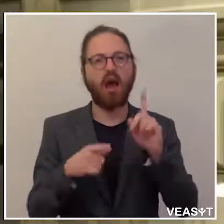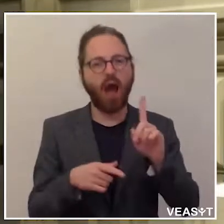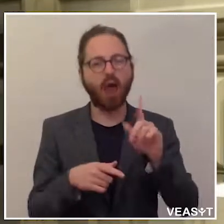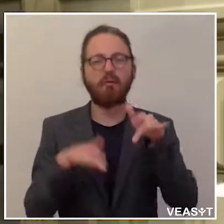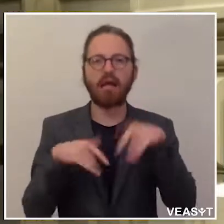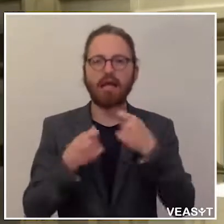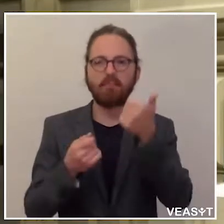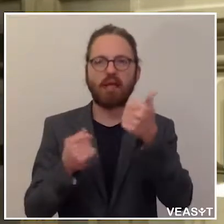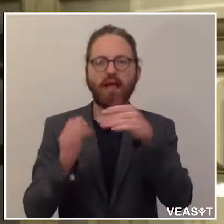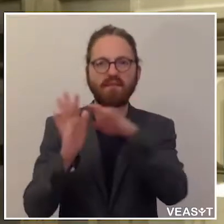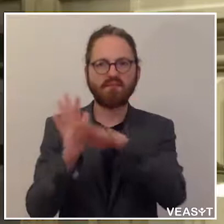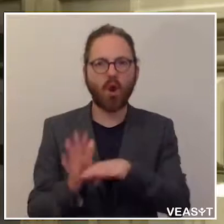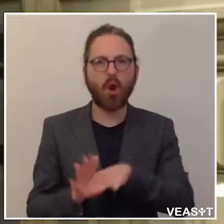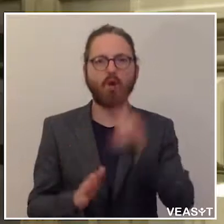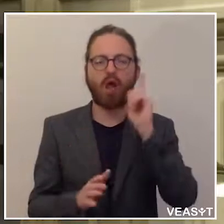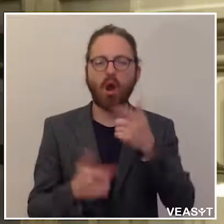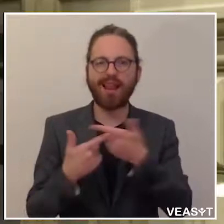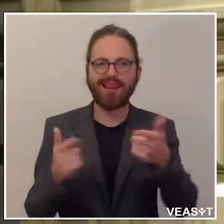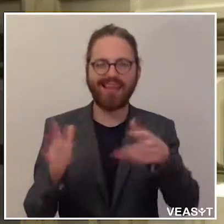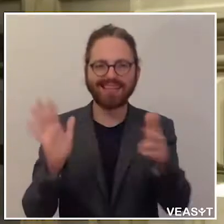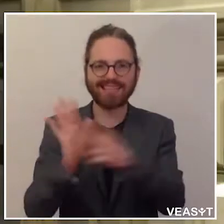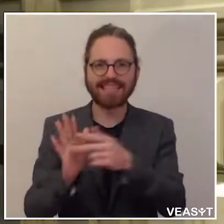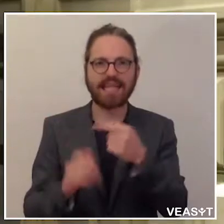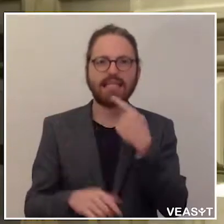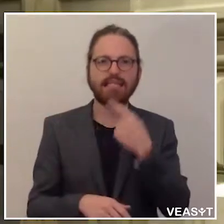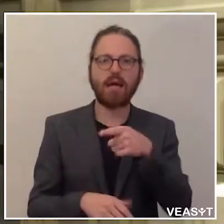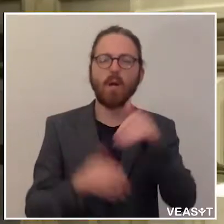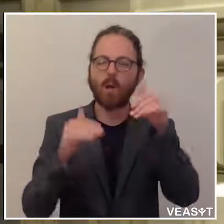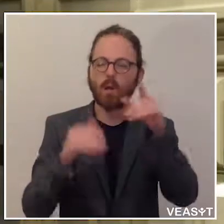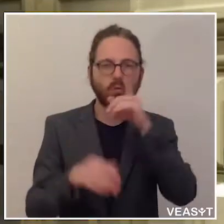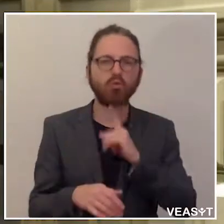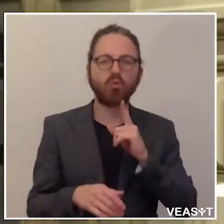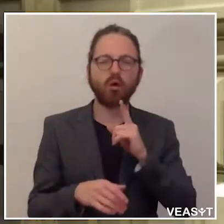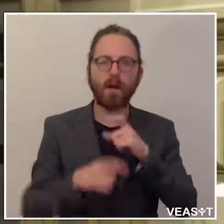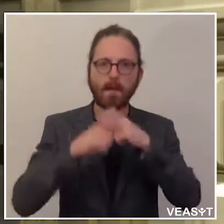non tasche set anders che set affonda